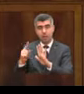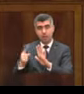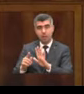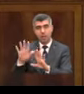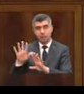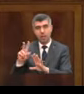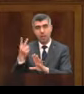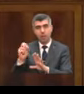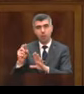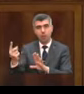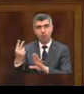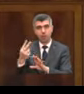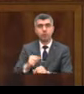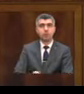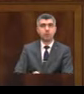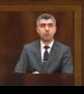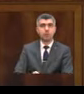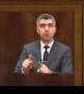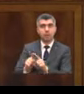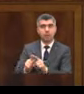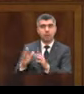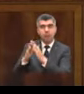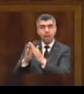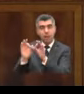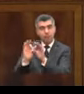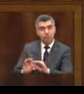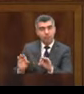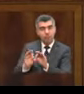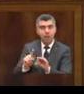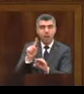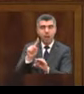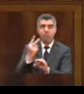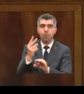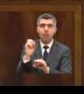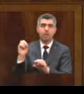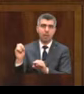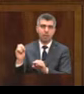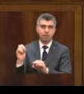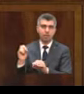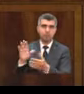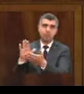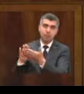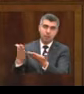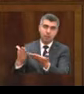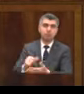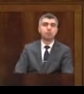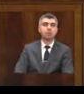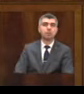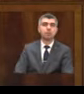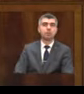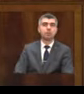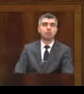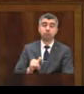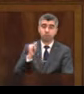7 مايو 2021 بقي في الأشخاص اللي هما في وضعية الشارع في هذه الفضاءات أكثر من 1200 شخص. طبعا دائما في إطار